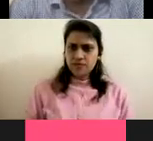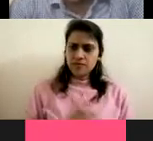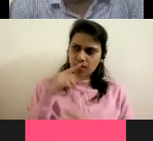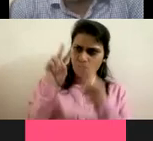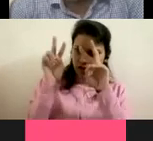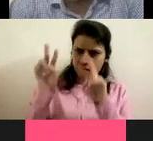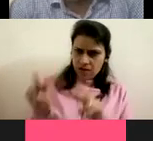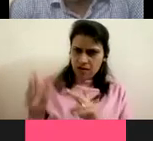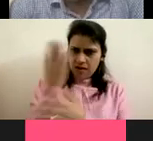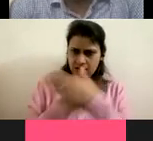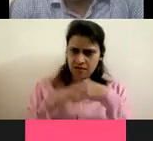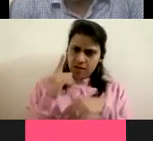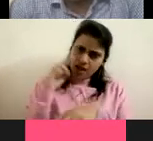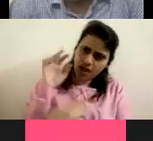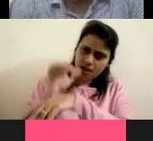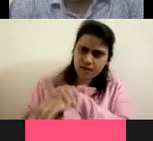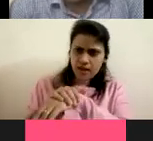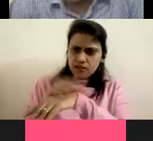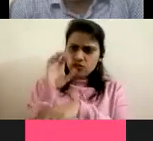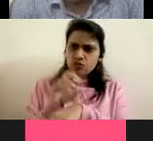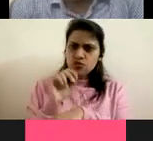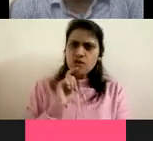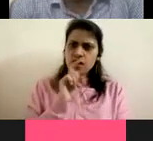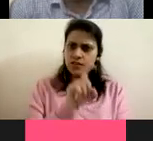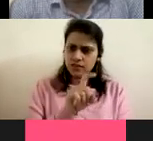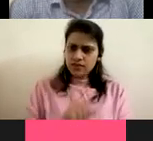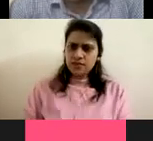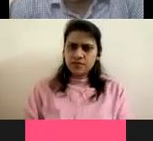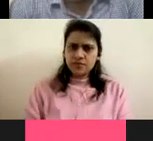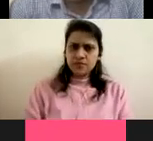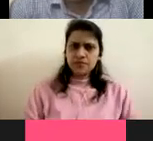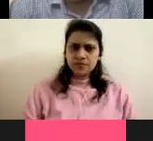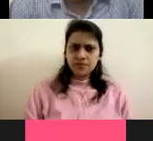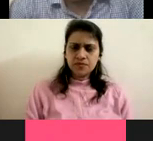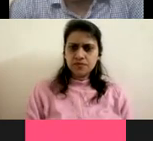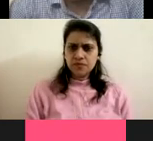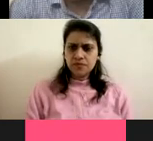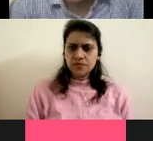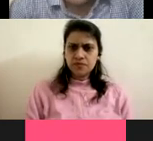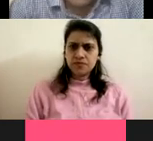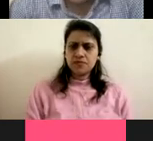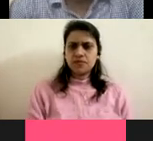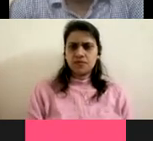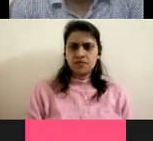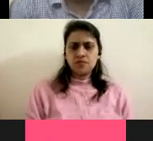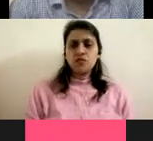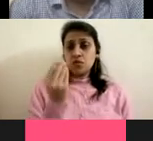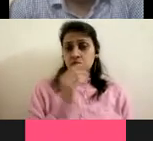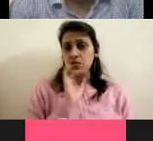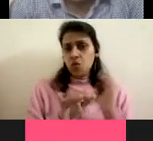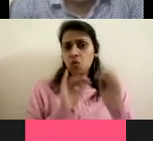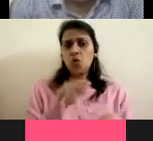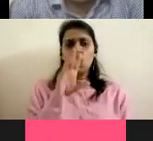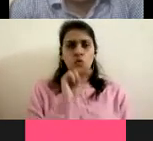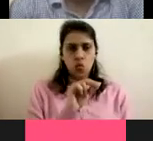हैं कि ये person with disability है, देख के पता चल जाता है? उमंग ने नहीं कहा है, सब